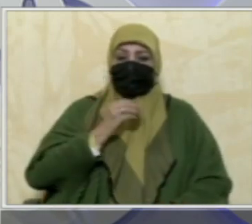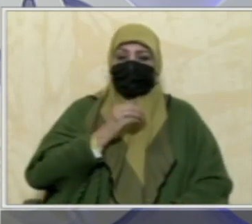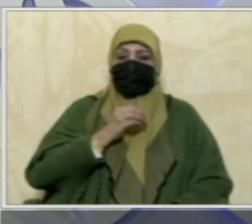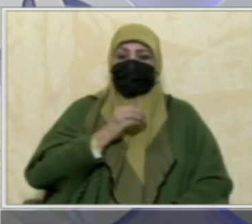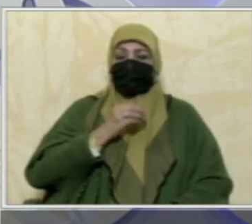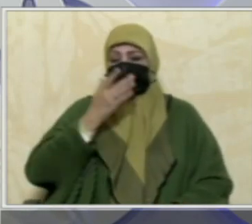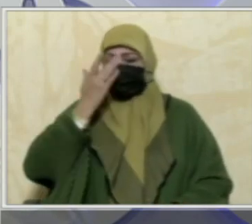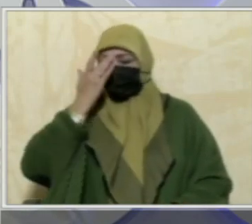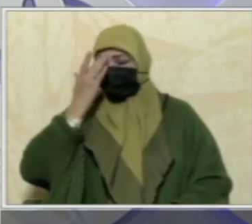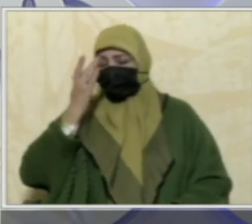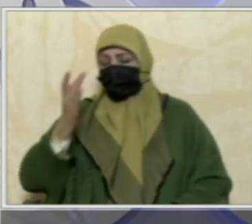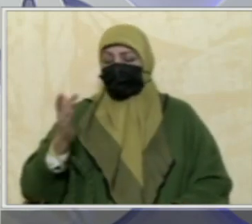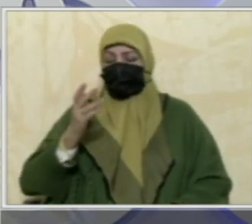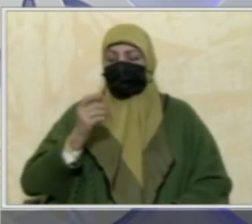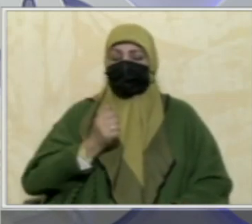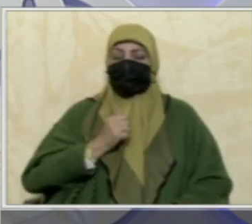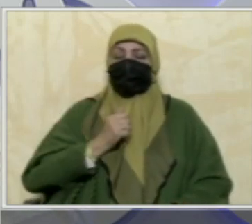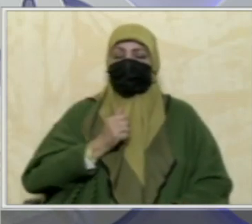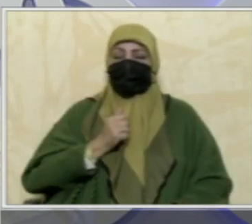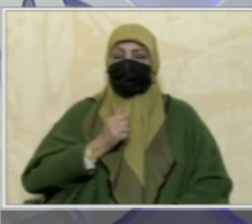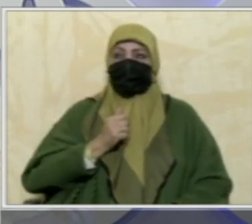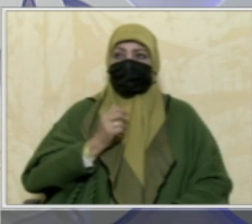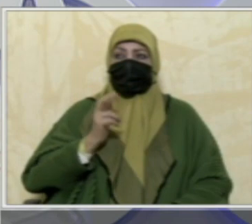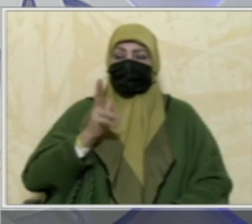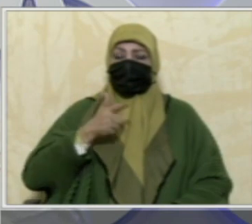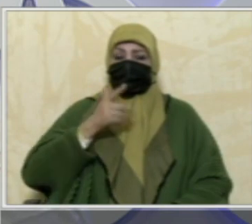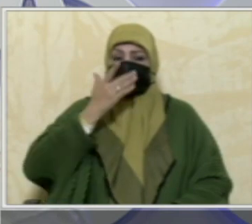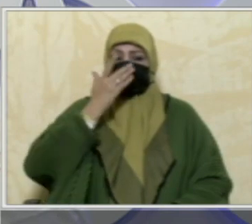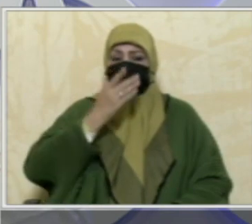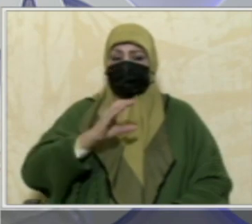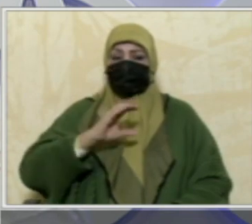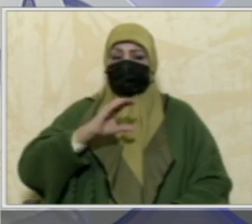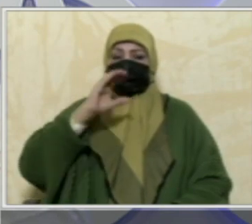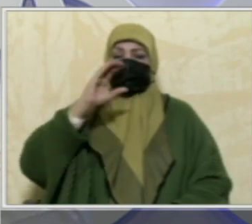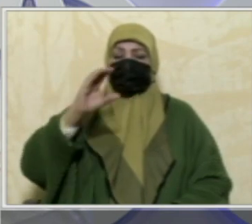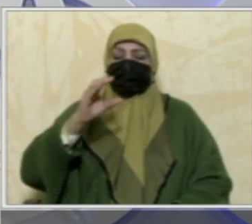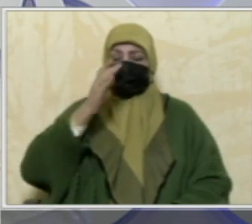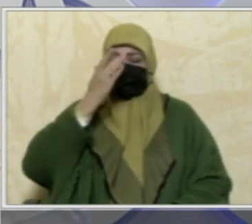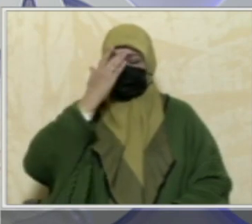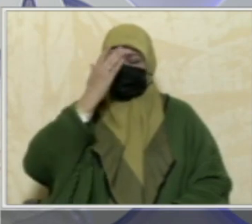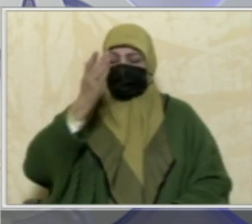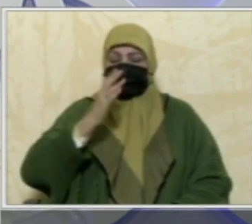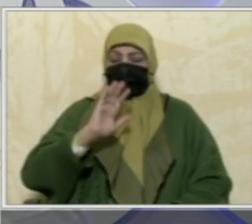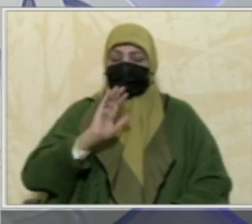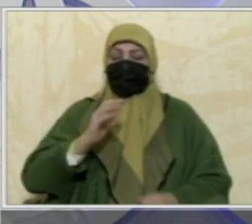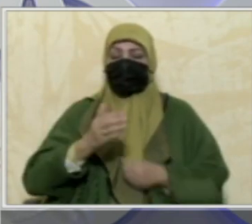والهديه قال صلى الله عليه وسلم كما في الحديث الصحيح قال في الهدي